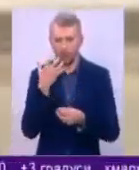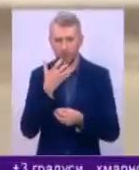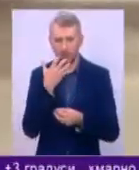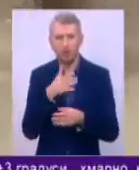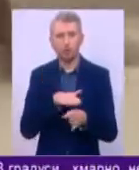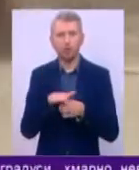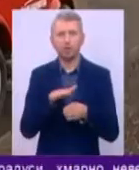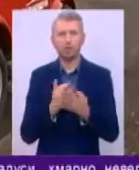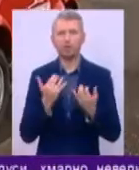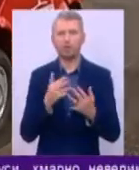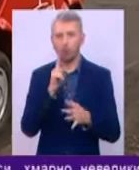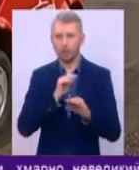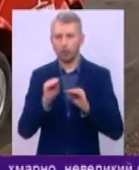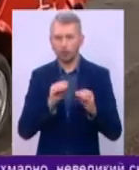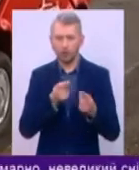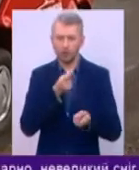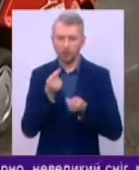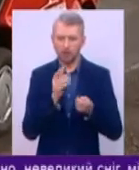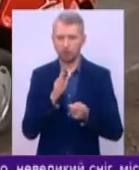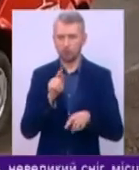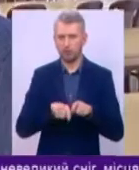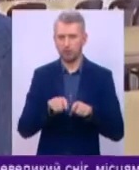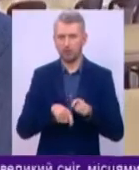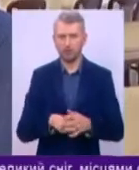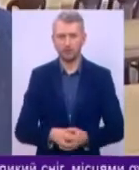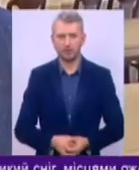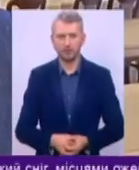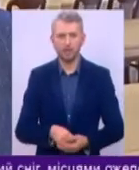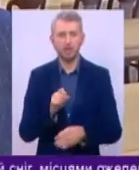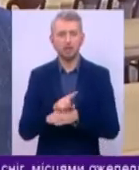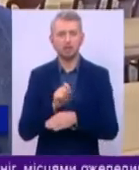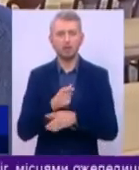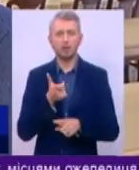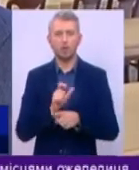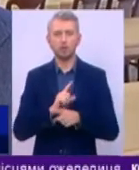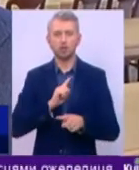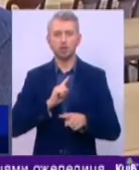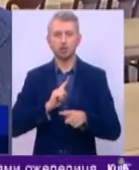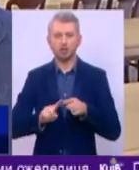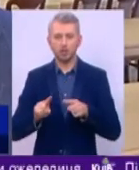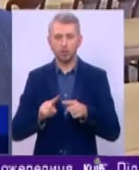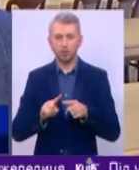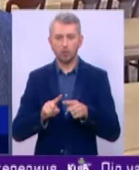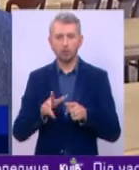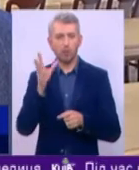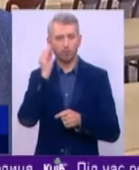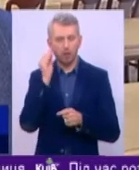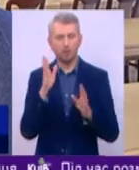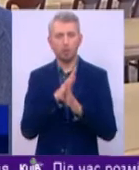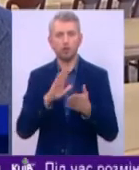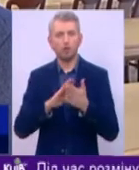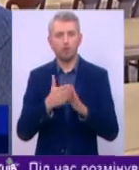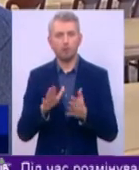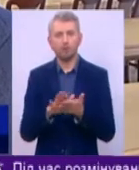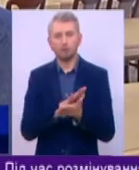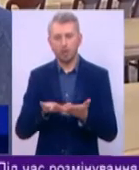вимог благоустрою ретельно перевірятимуть. Завдання дуже швидко, з урахуванням погодних умов, прибрати місто.